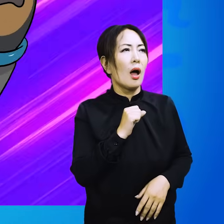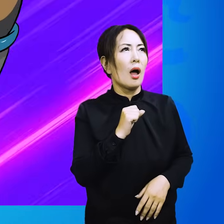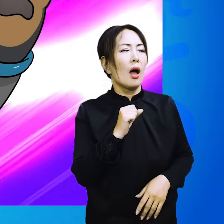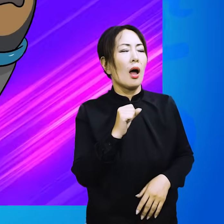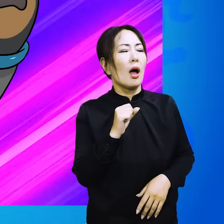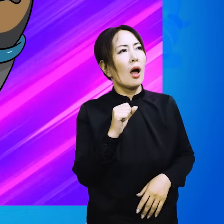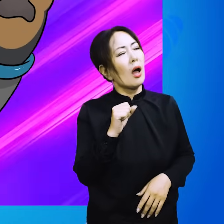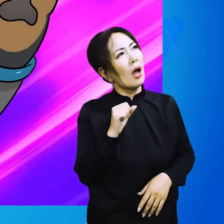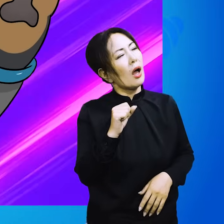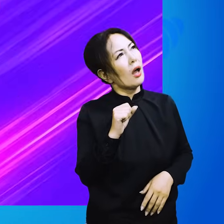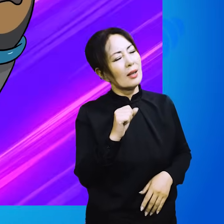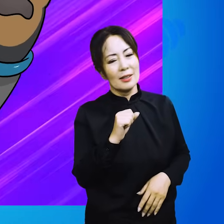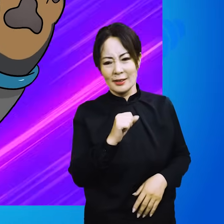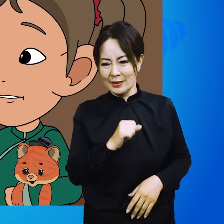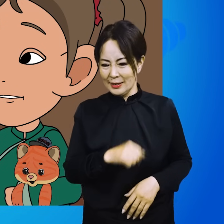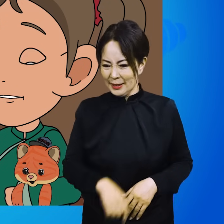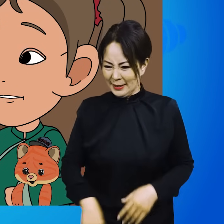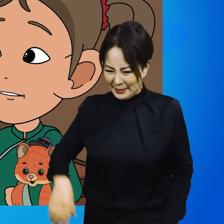Ямар мандал хоггүй!